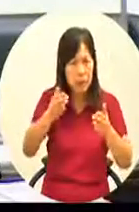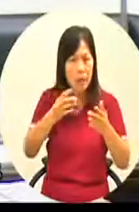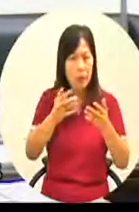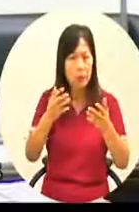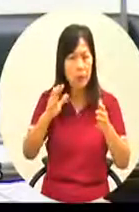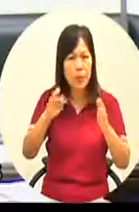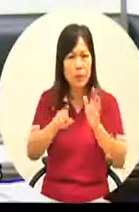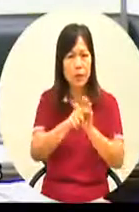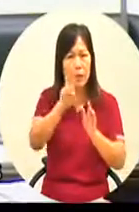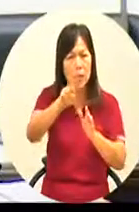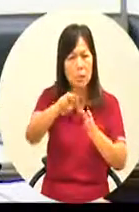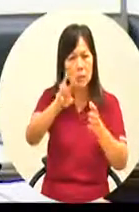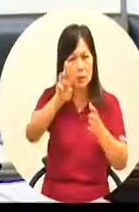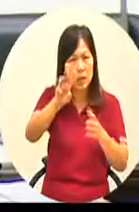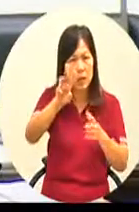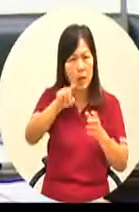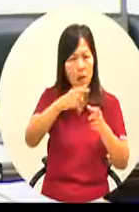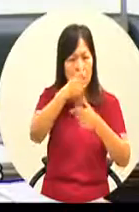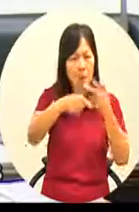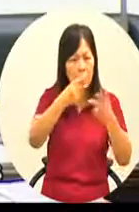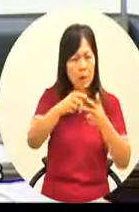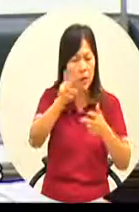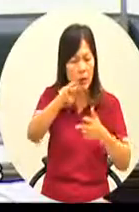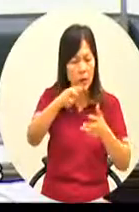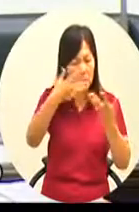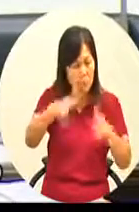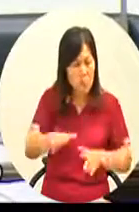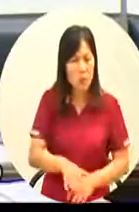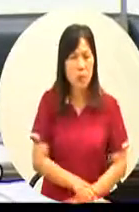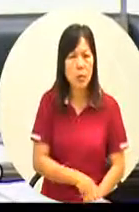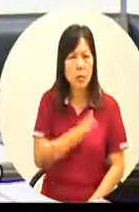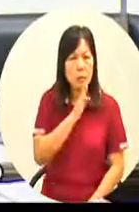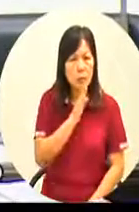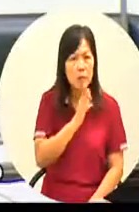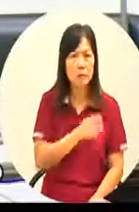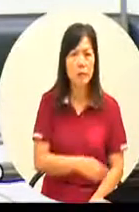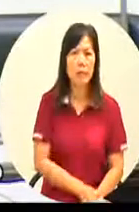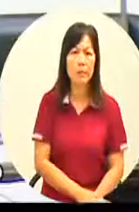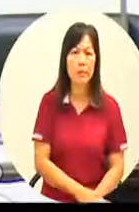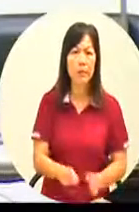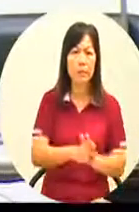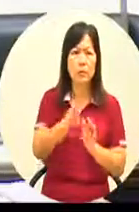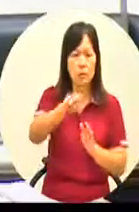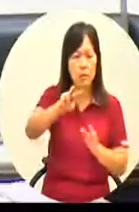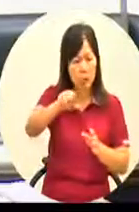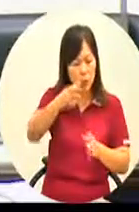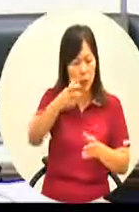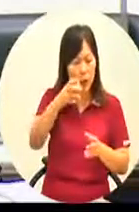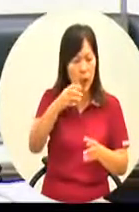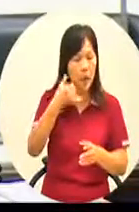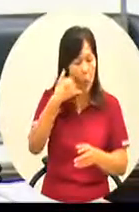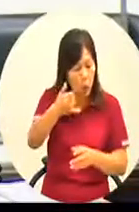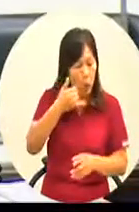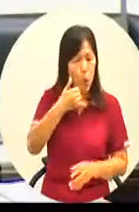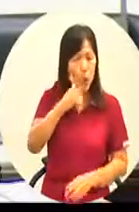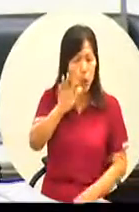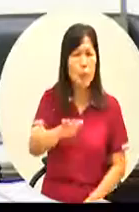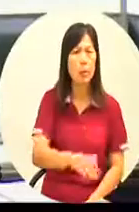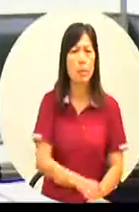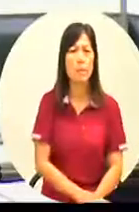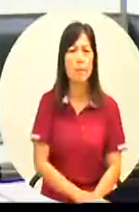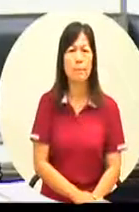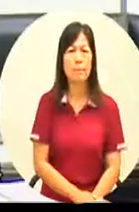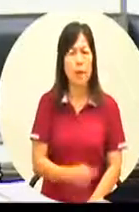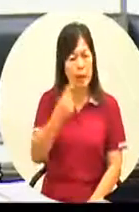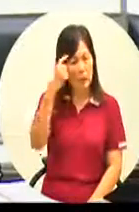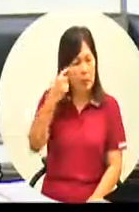天差不多2000多，是一个礼拜2000多通嘛，我、哦、应该叫2500通，也就是。